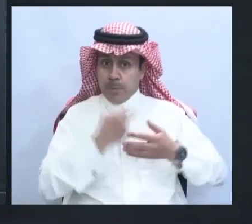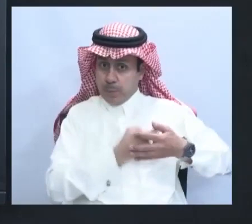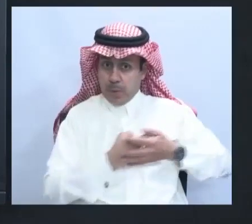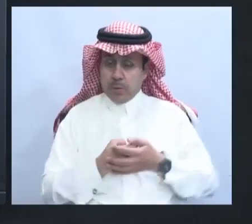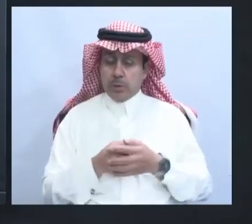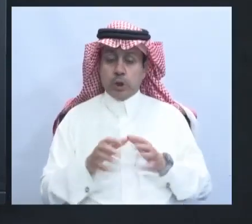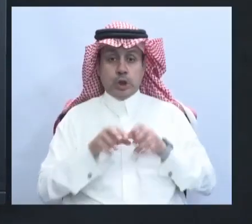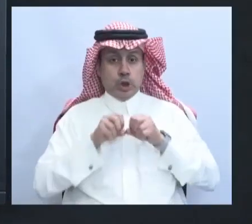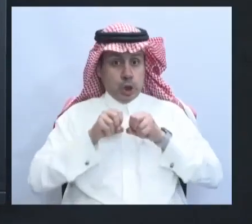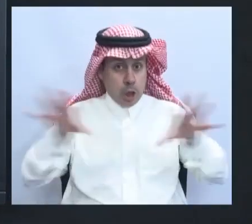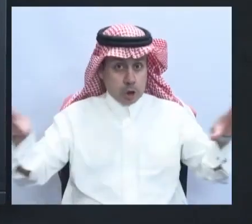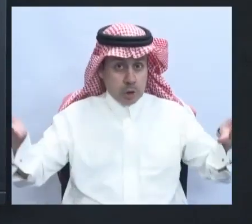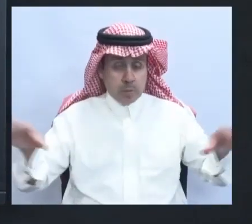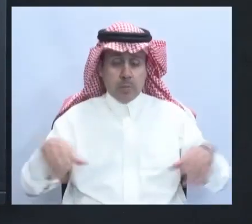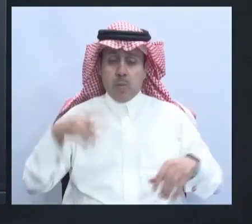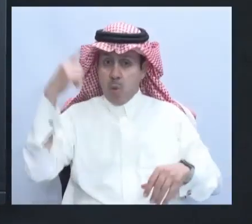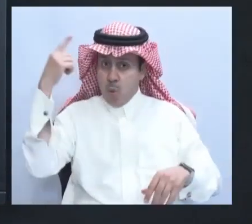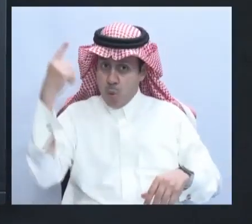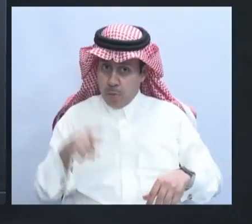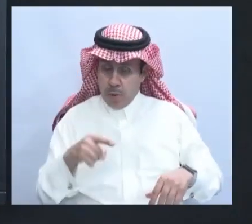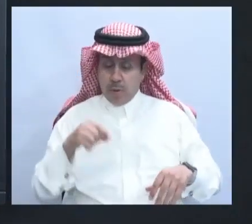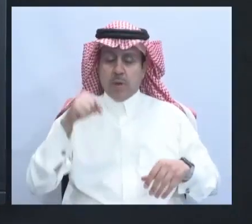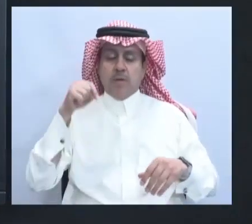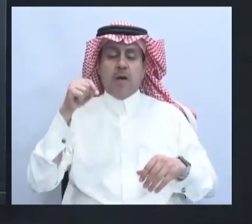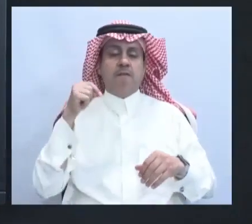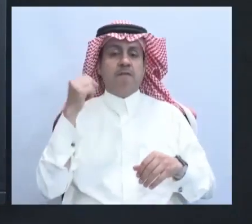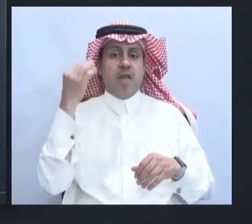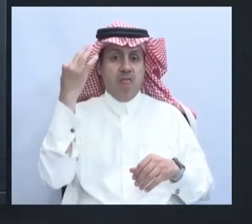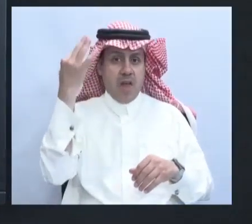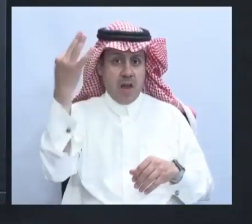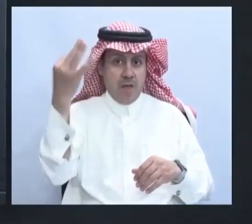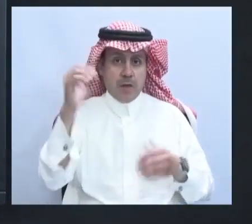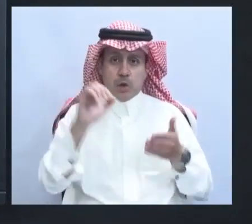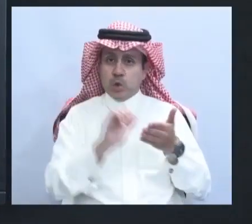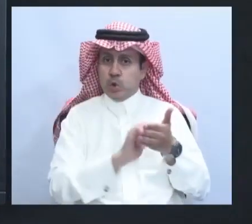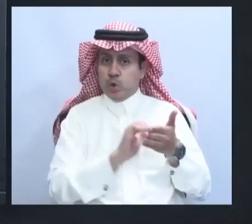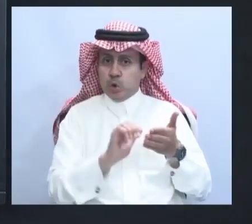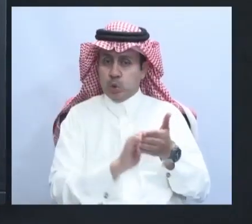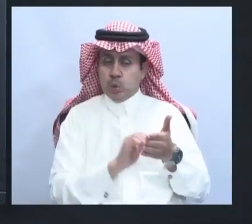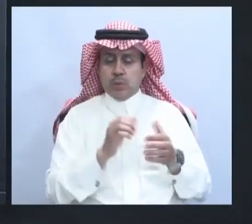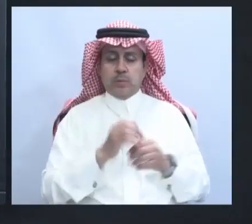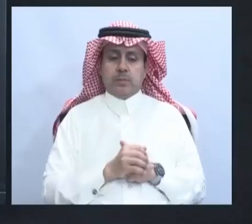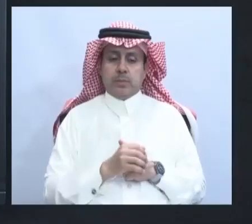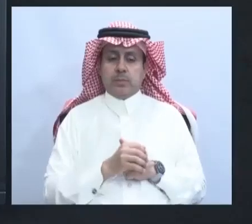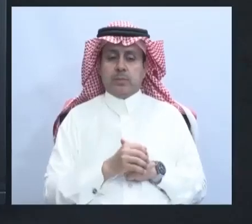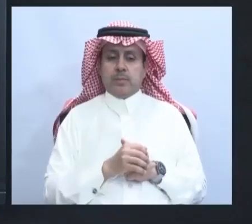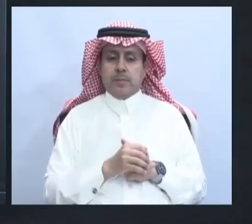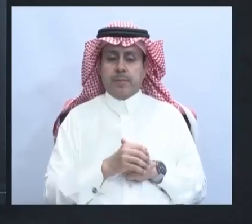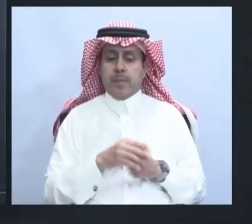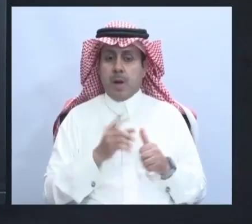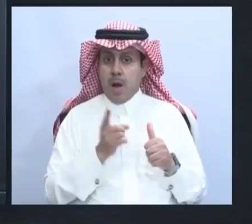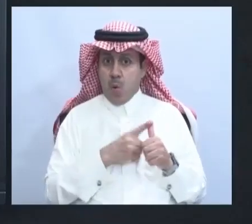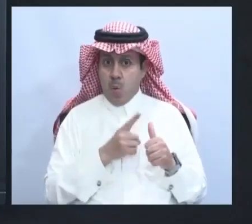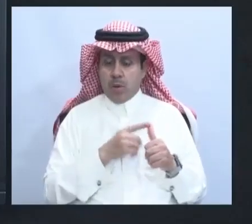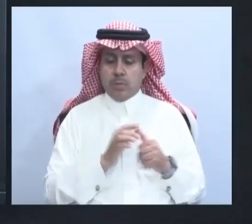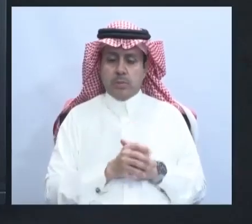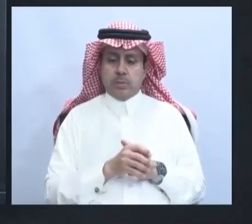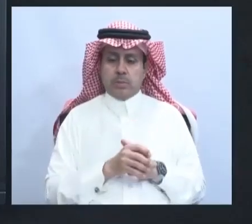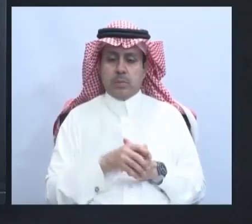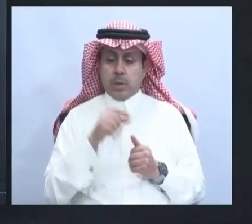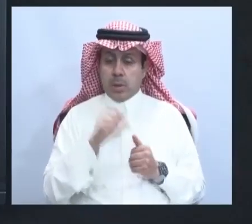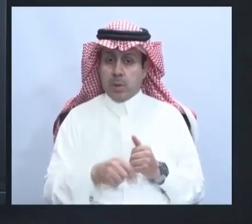ناشرا للحرمه الا بثلاث شروط بثلاث شروط الاول ان